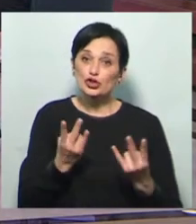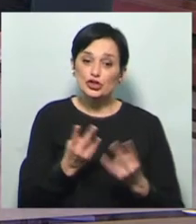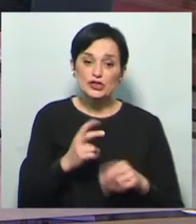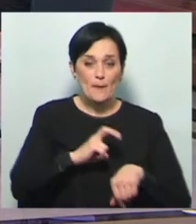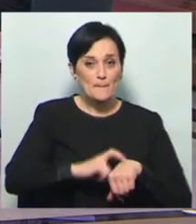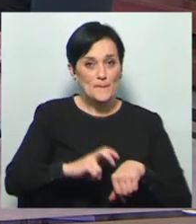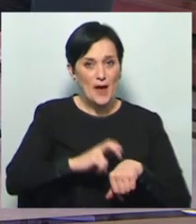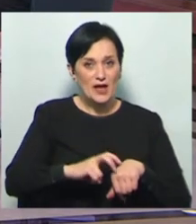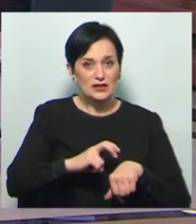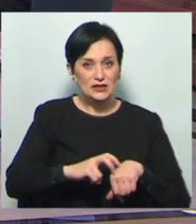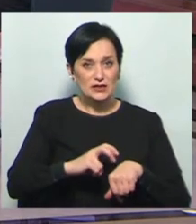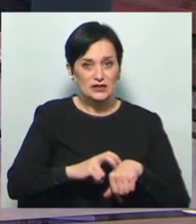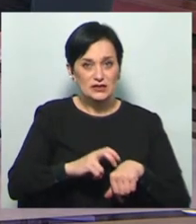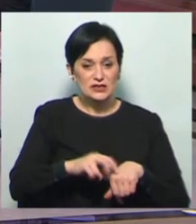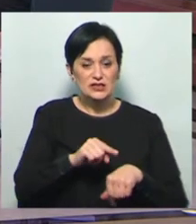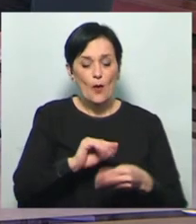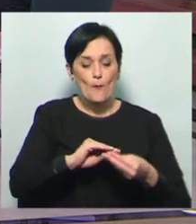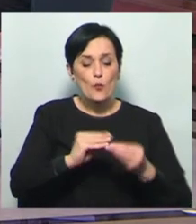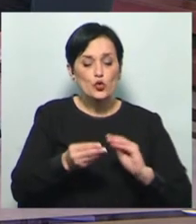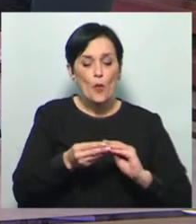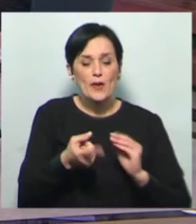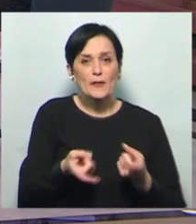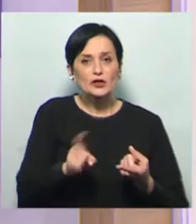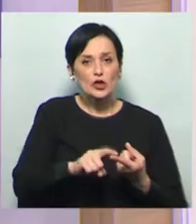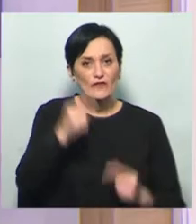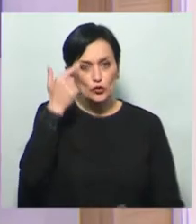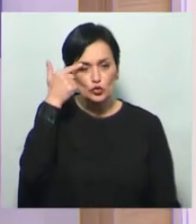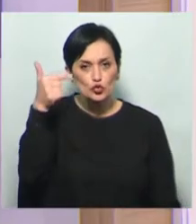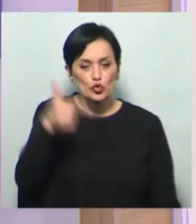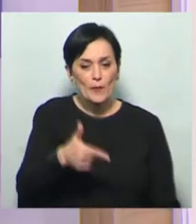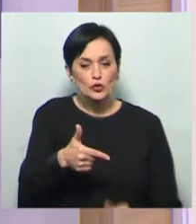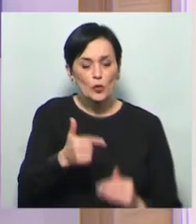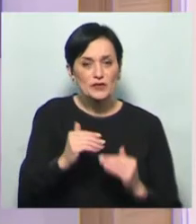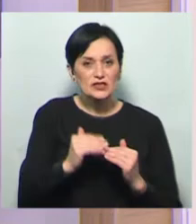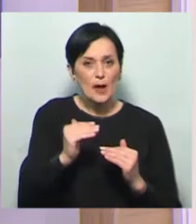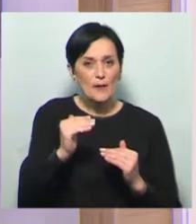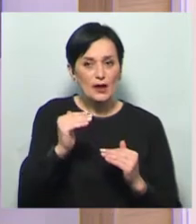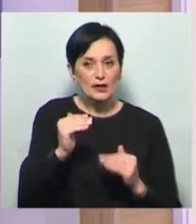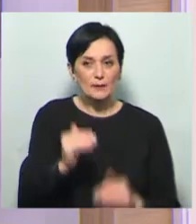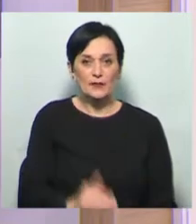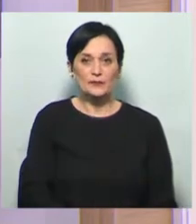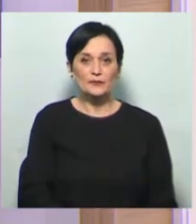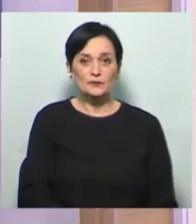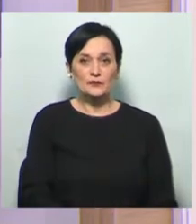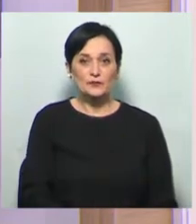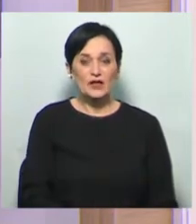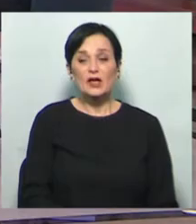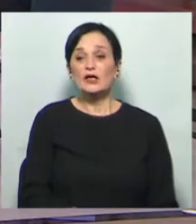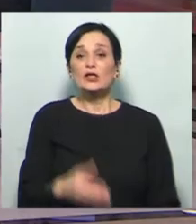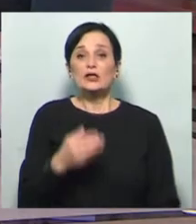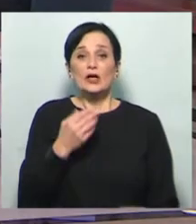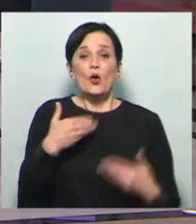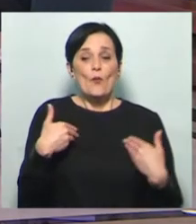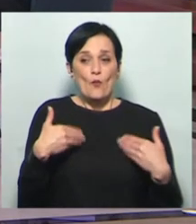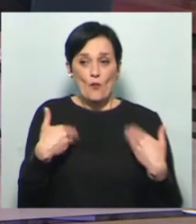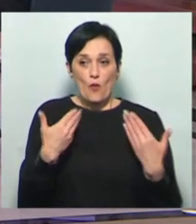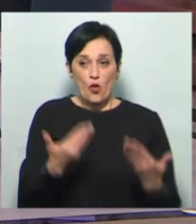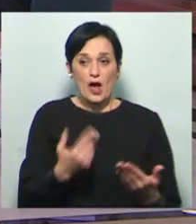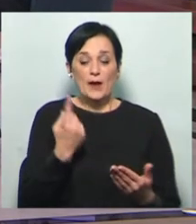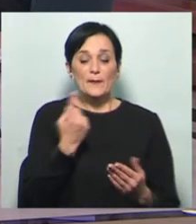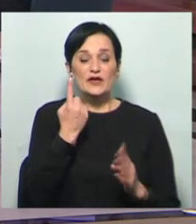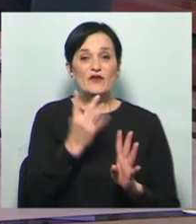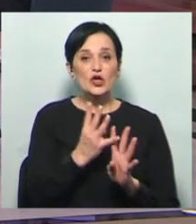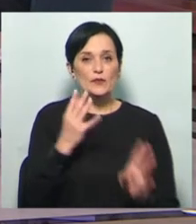მედიცინას ამა თუ იმ პრობლემასთან დაკავშირებით ცნობადობის ამაღლება? ბატონო, მოგესალმებით. პირველ